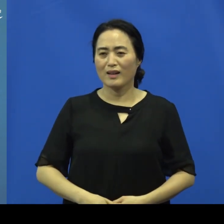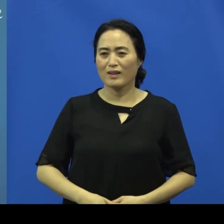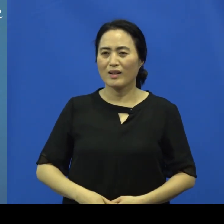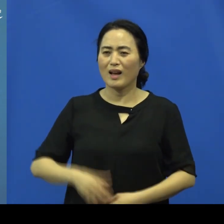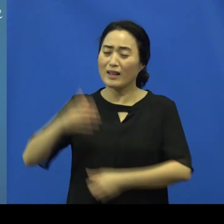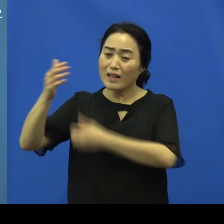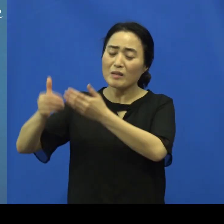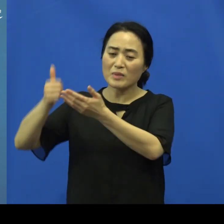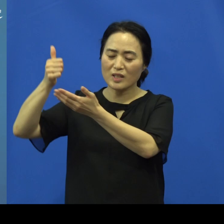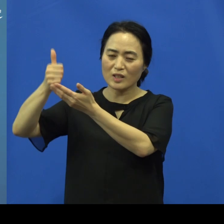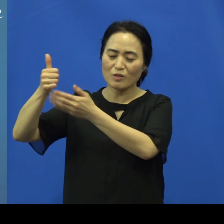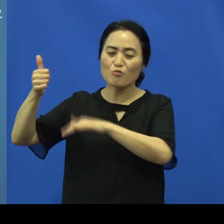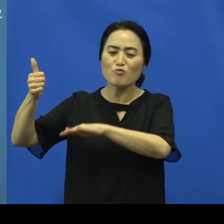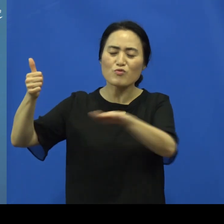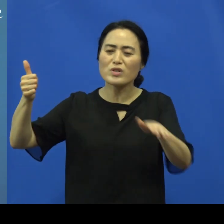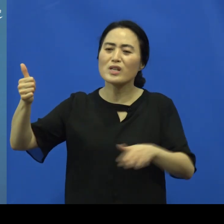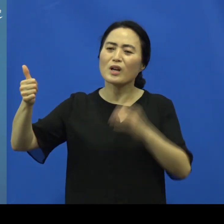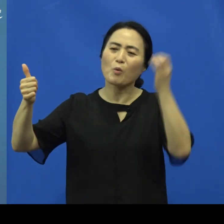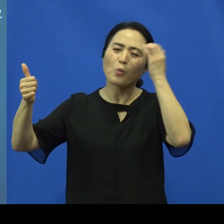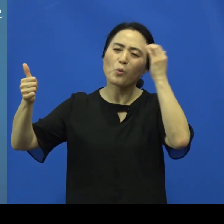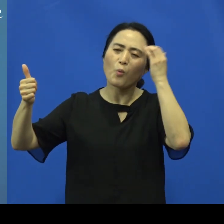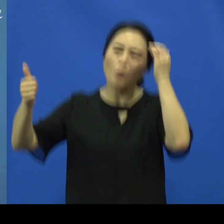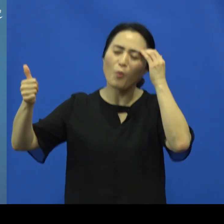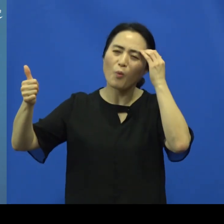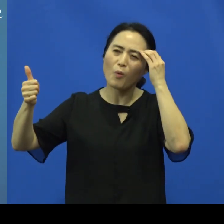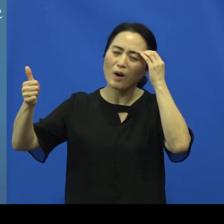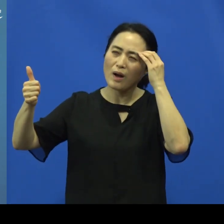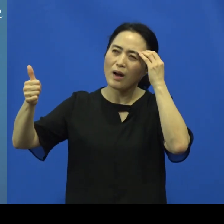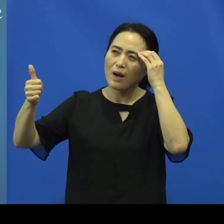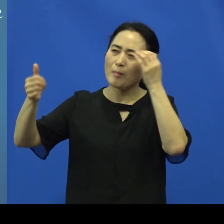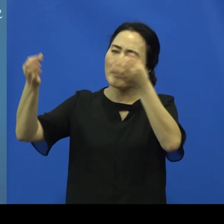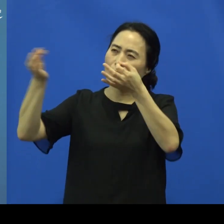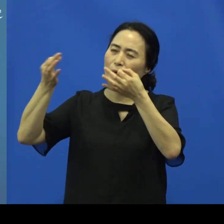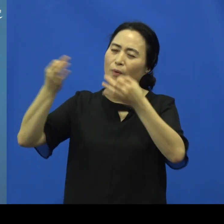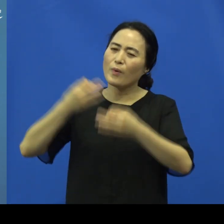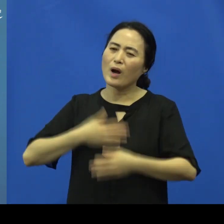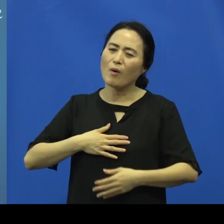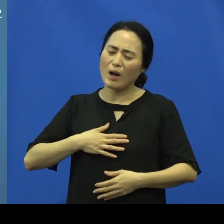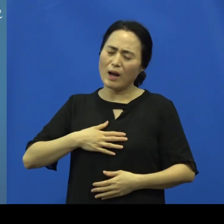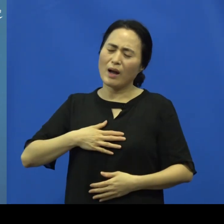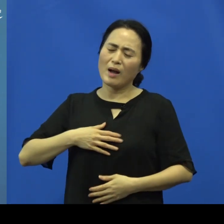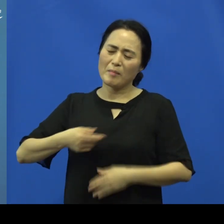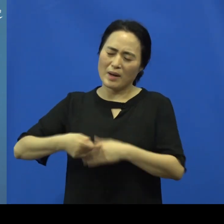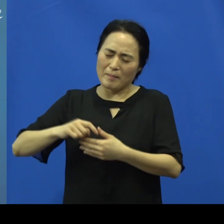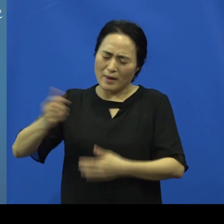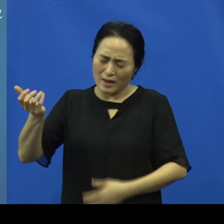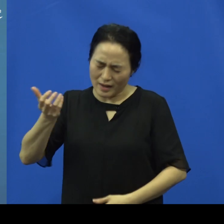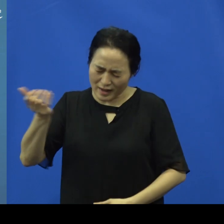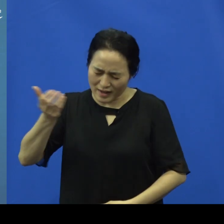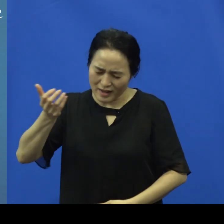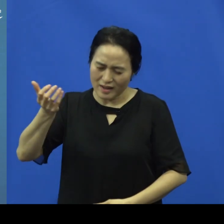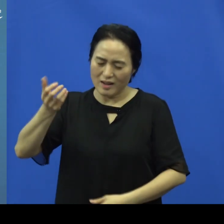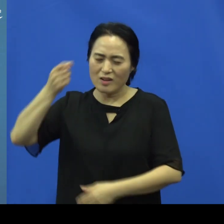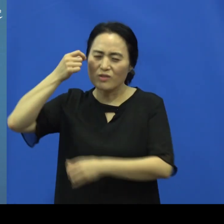분이 아니라 이 하나님의 자궁, 스프랑크 니조마이,